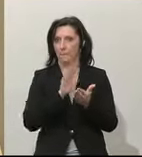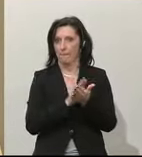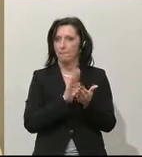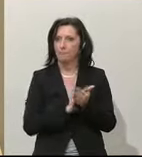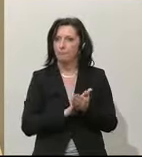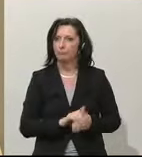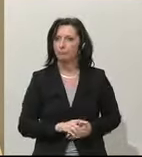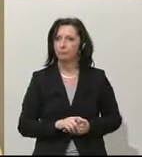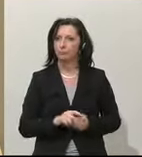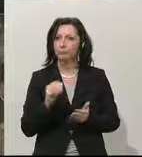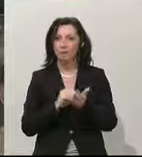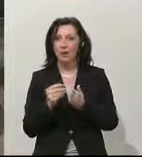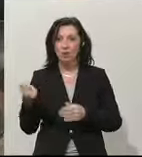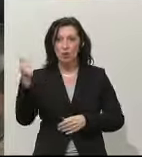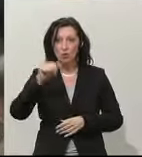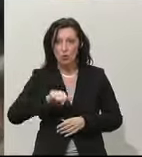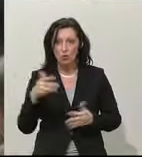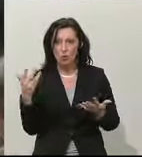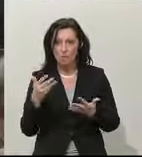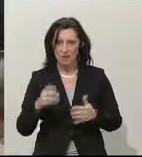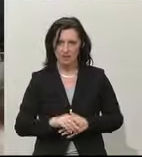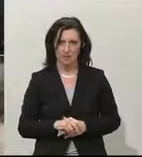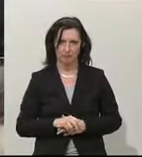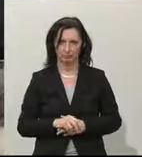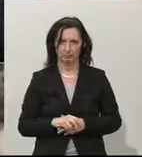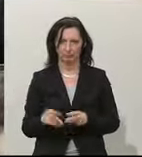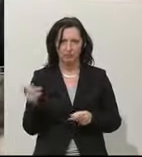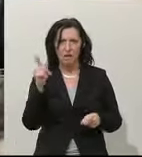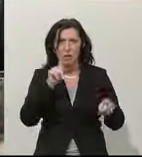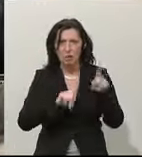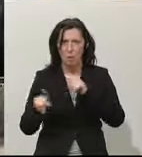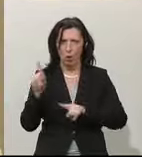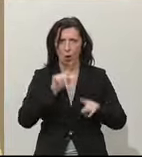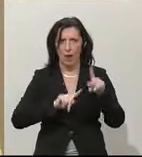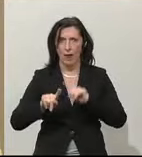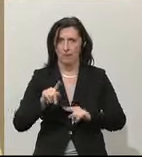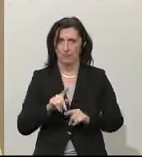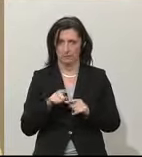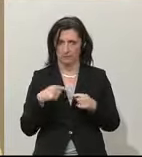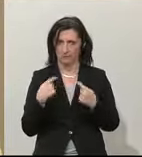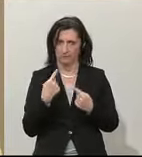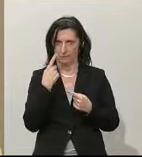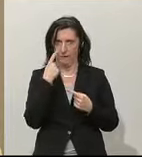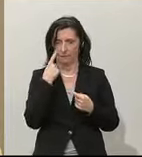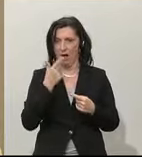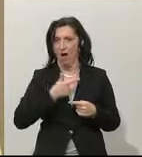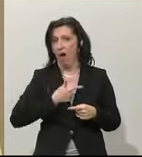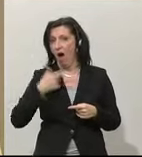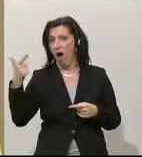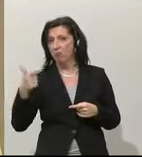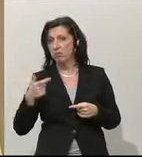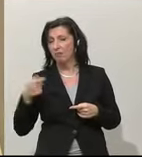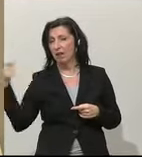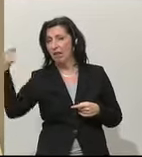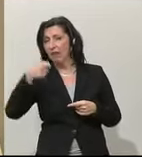Dazu kommt die ausufernde Spekulation. Wir verzeichnen Rekorde an ausländischen